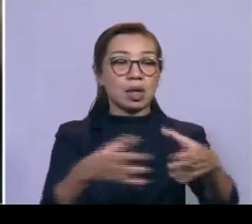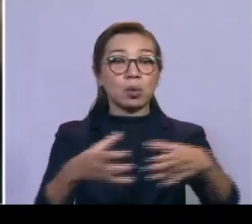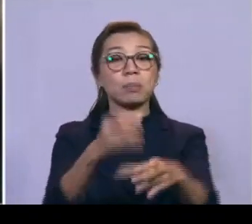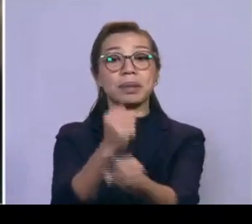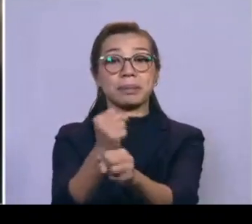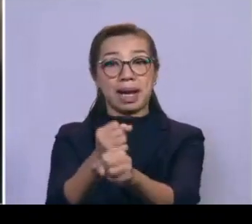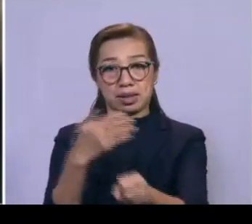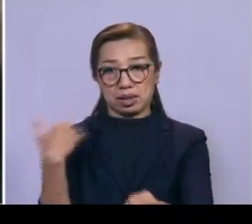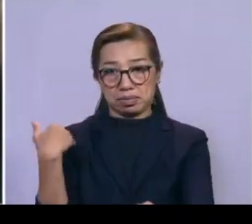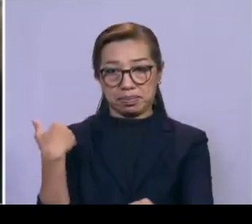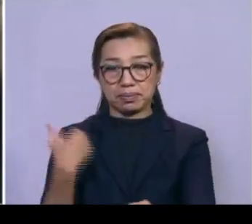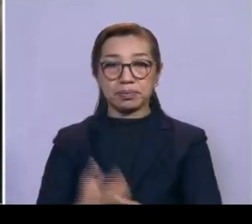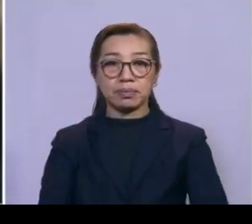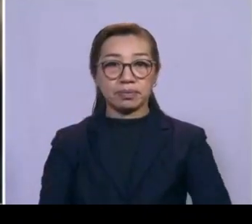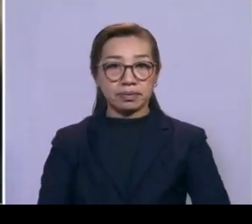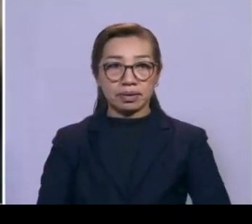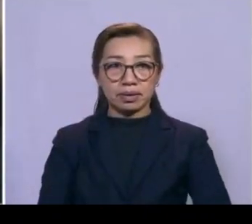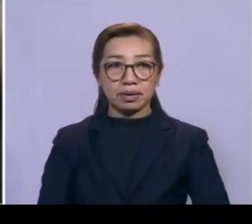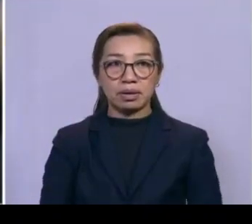านและเข้า